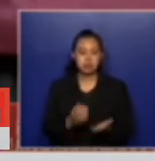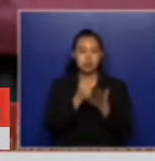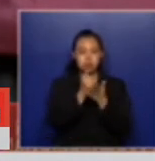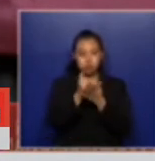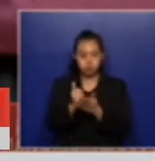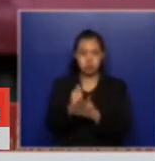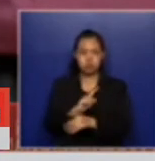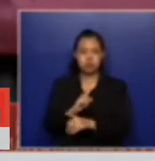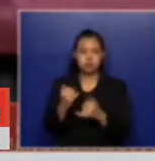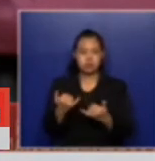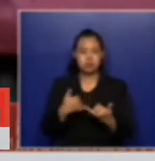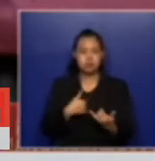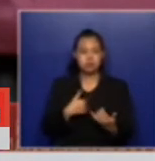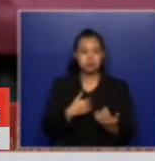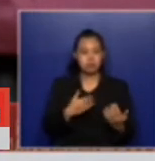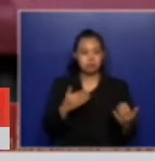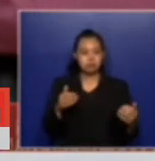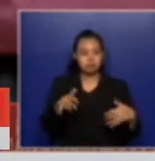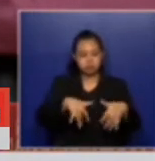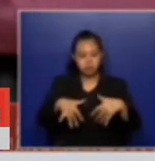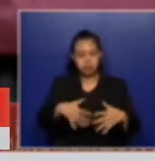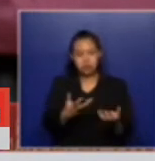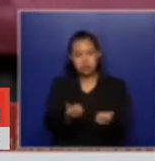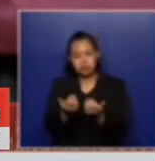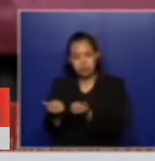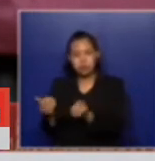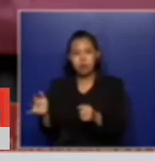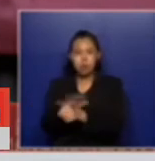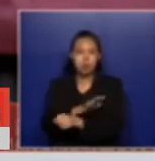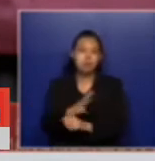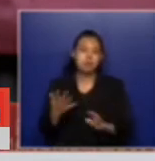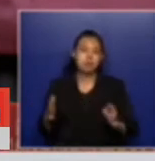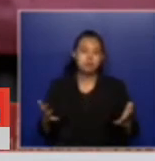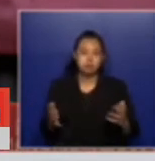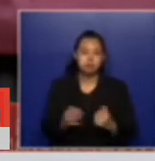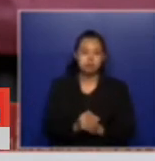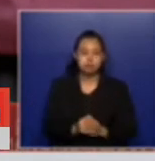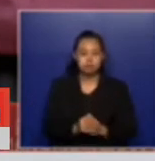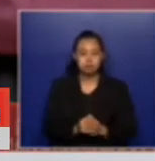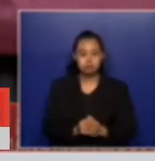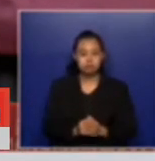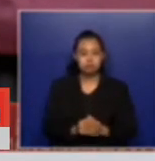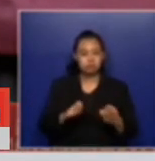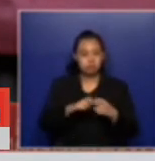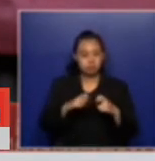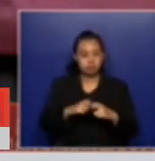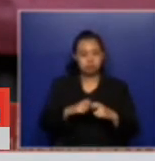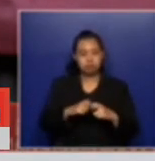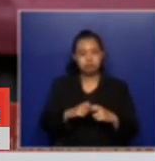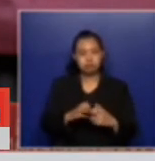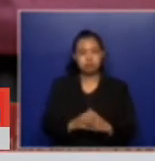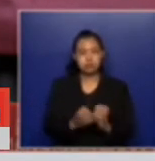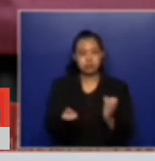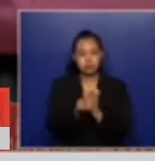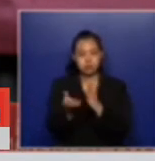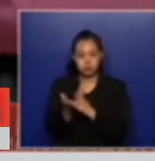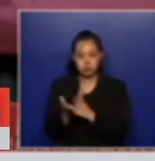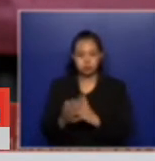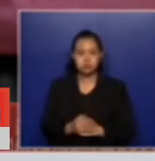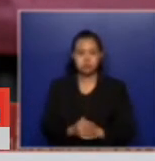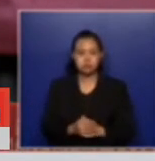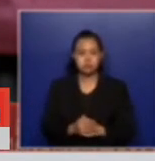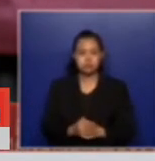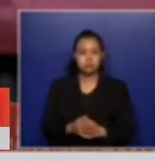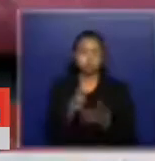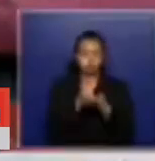ก็ไม่ทั่วถึงทำให้พี่น้องประชาชนขาดกำลังซื้อมากขึ้นไปอีกเนี่ยแล้วที่แย่ไปกว่านั้นเนี่ยนะครับการเยียวยากำลังจะจ